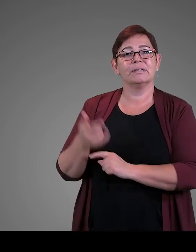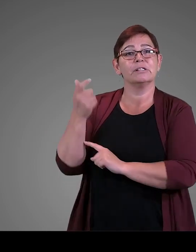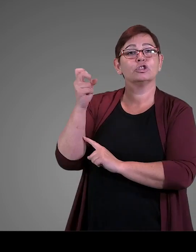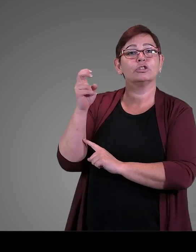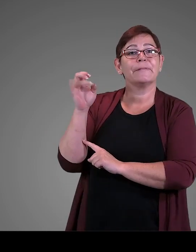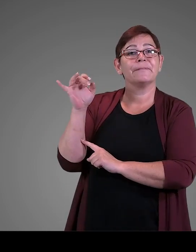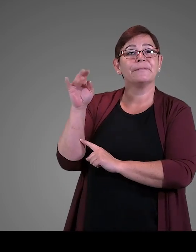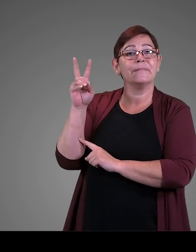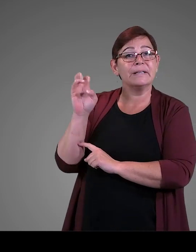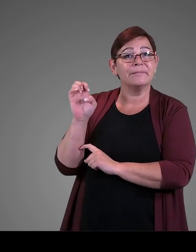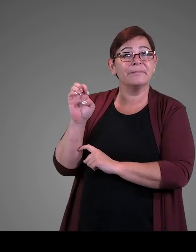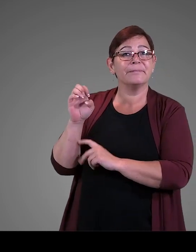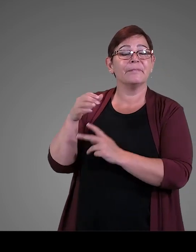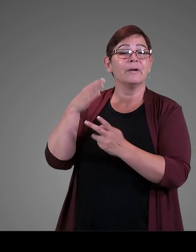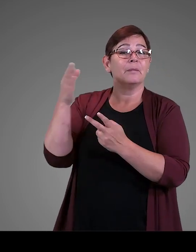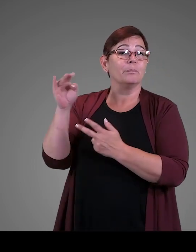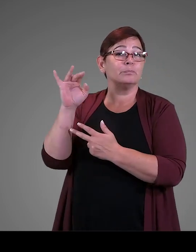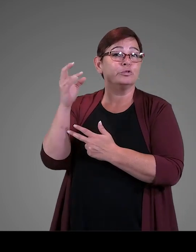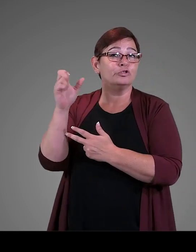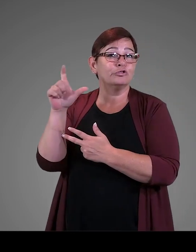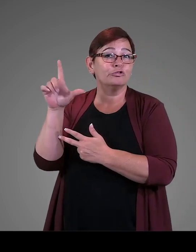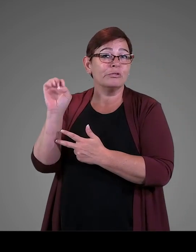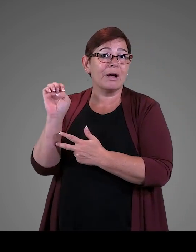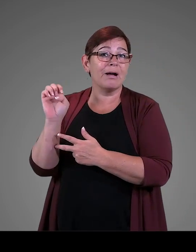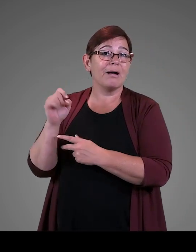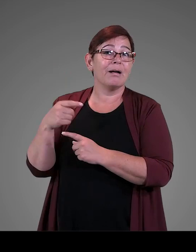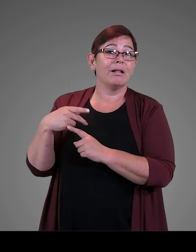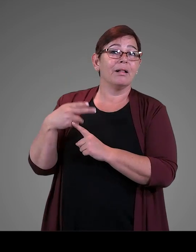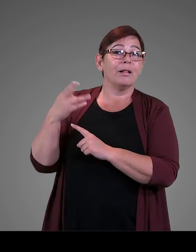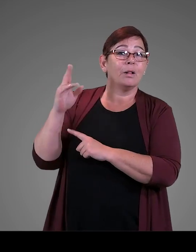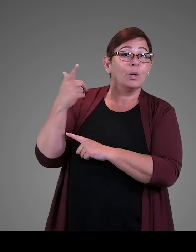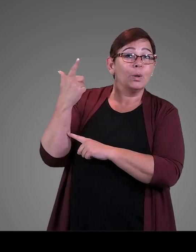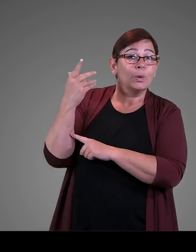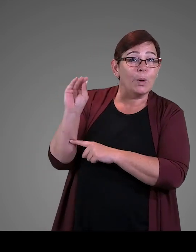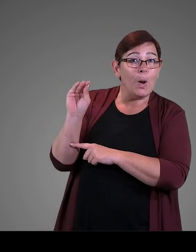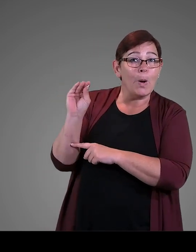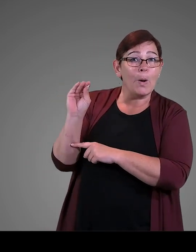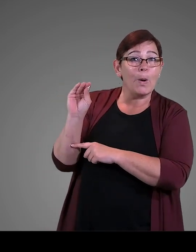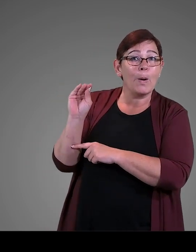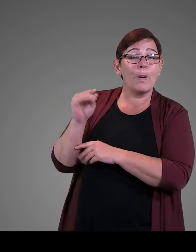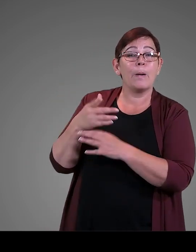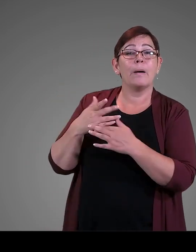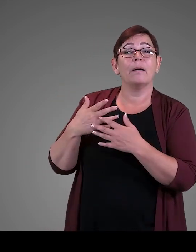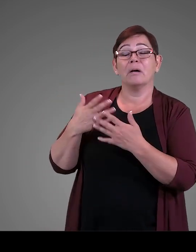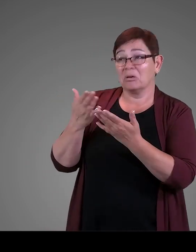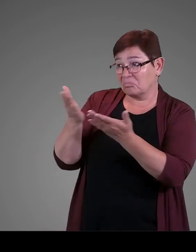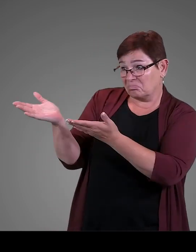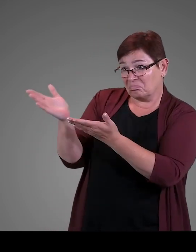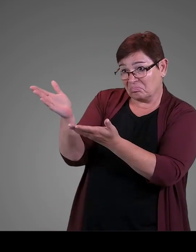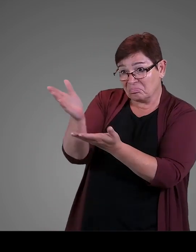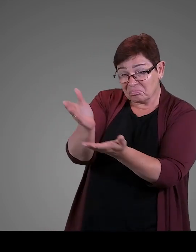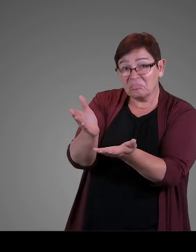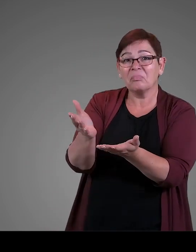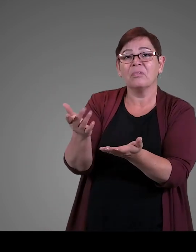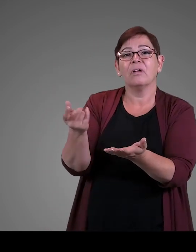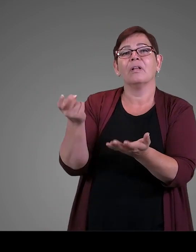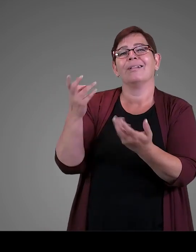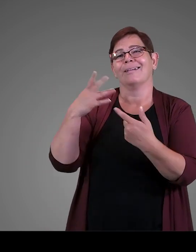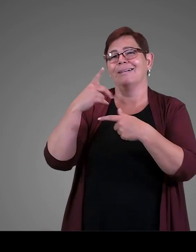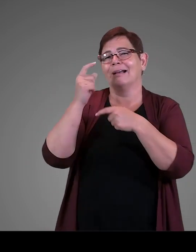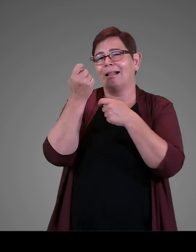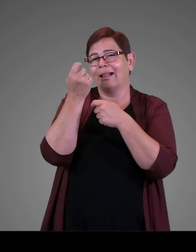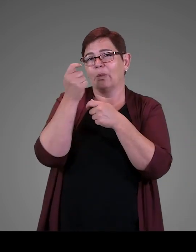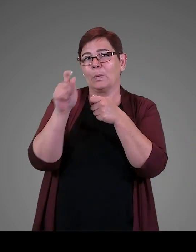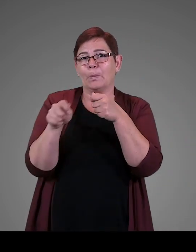Geneviève et Michel, et après Hugo. Puis après, je pense qu'on doit faire un petit wrap-up. Mais oui. J'aurais une question